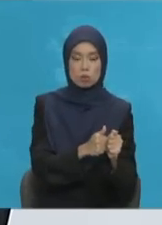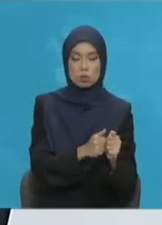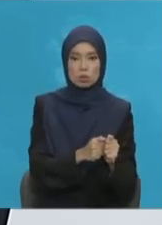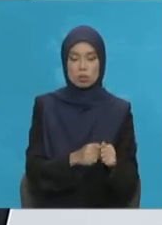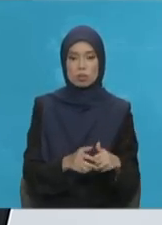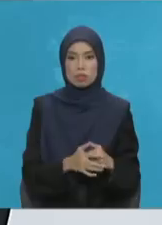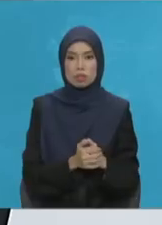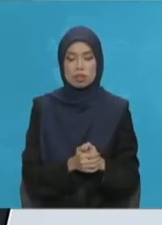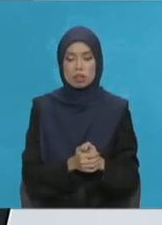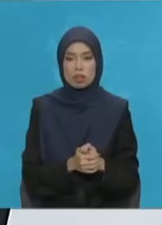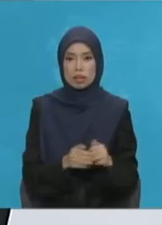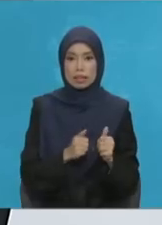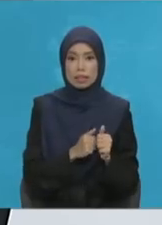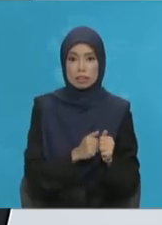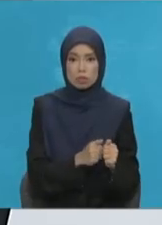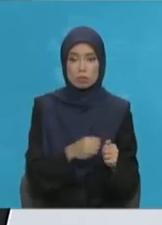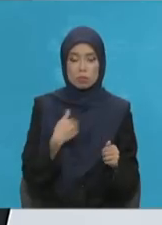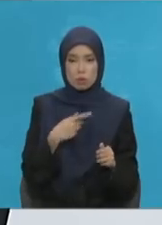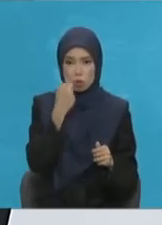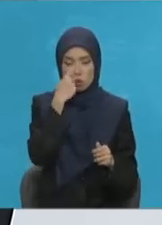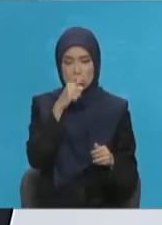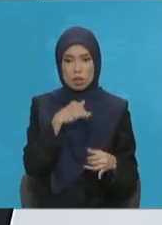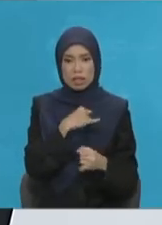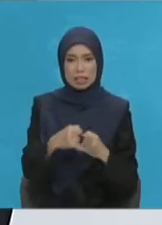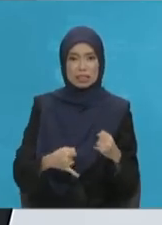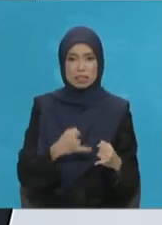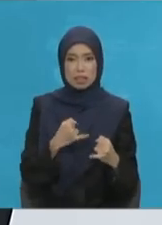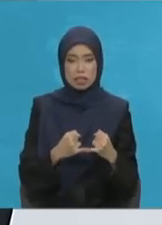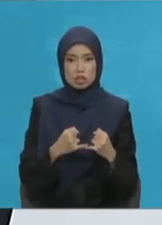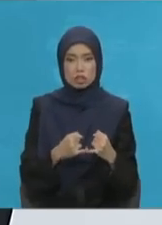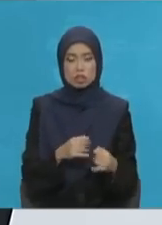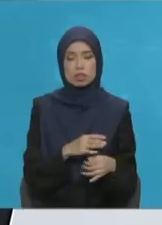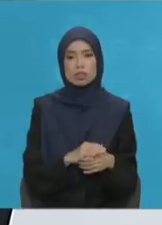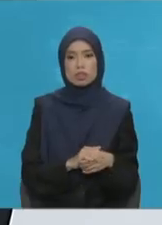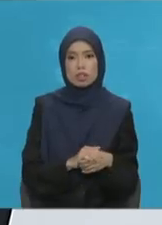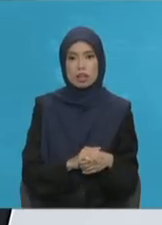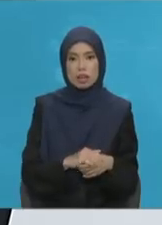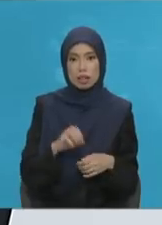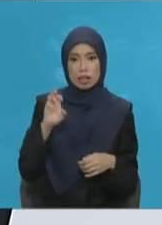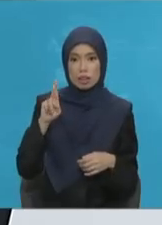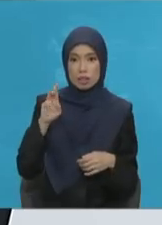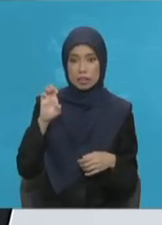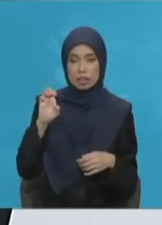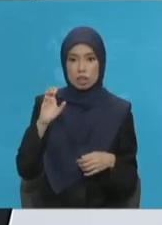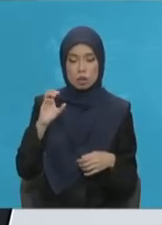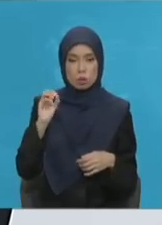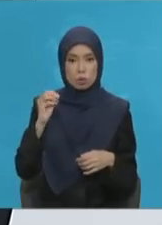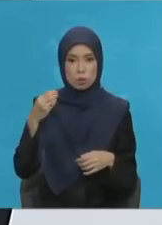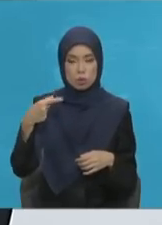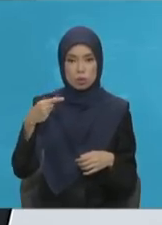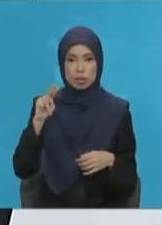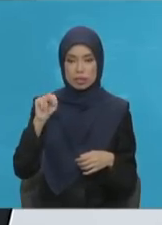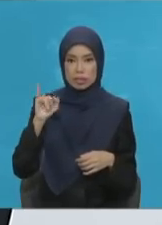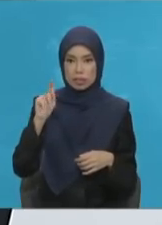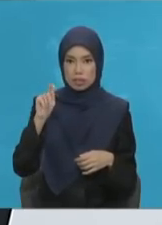peringkat nasional dan antara bangsa malah boleh juga menjadi sebab mudahnya